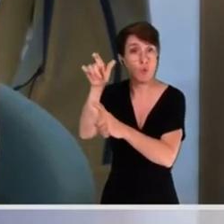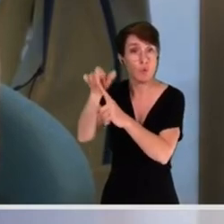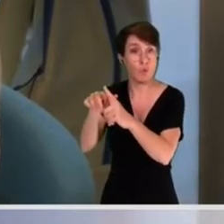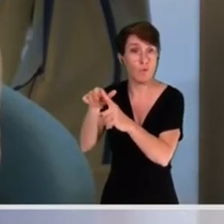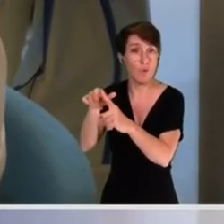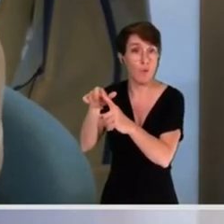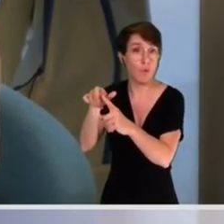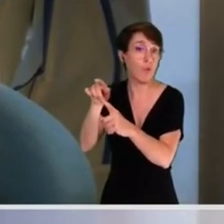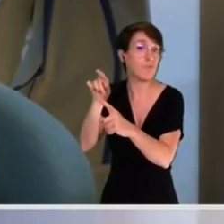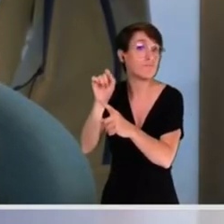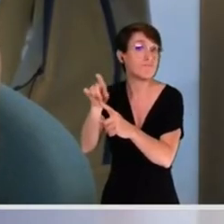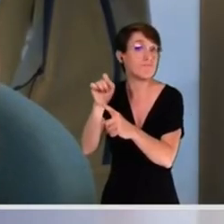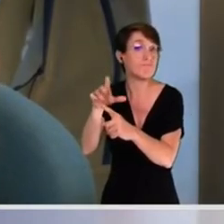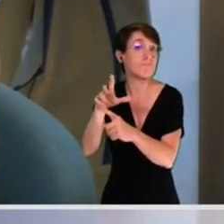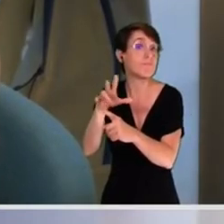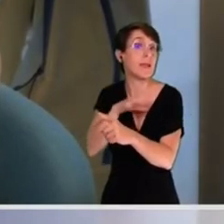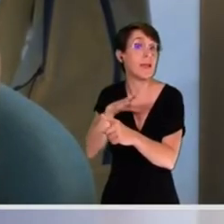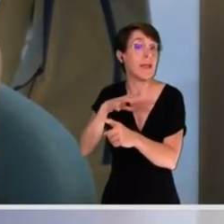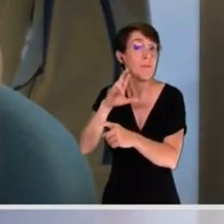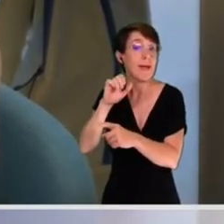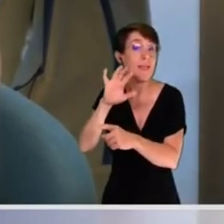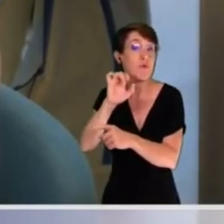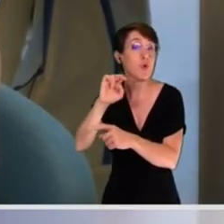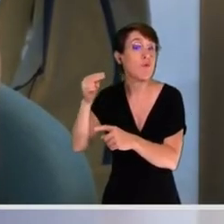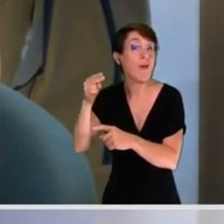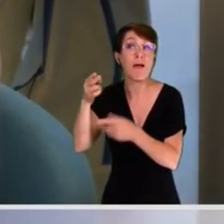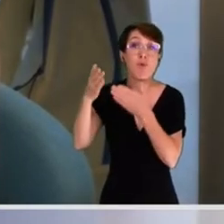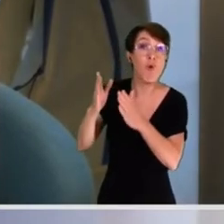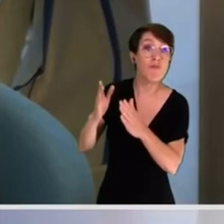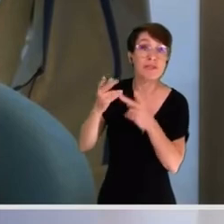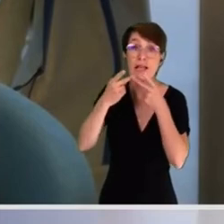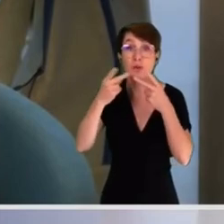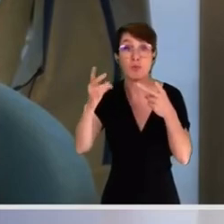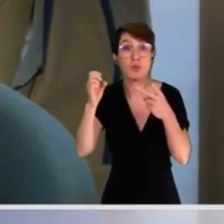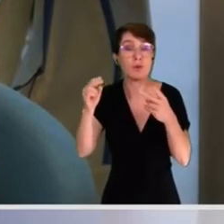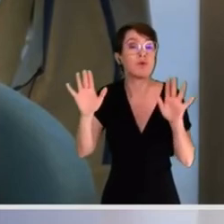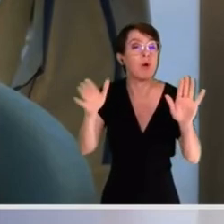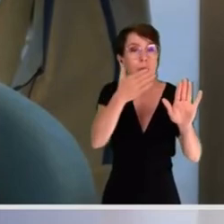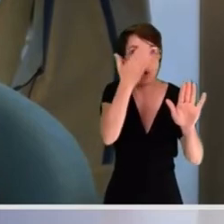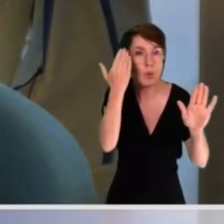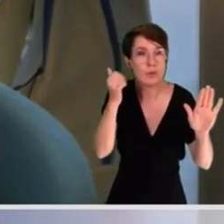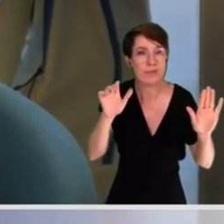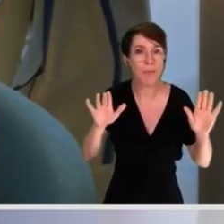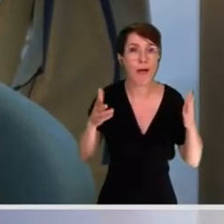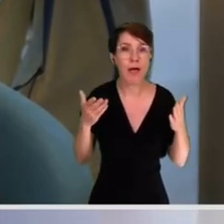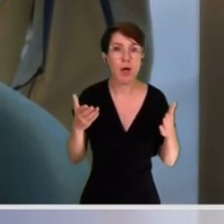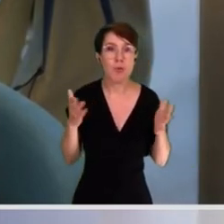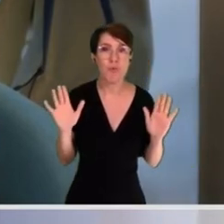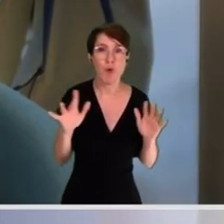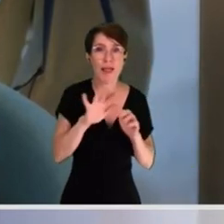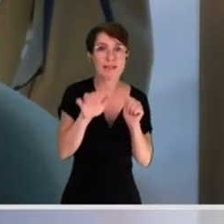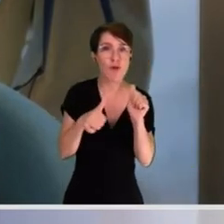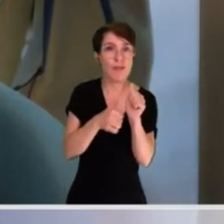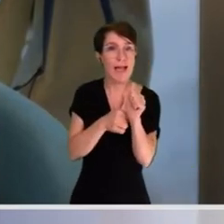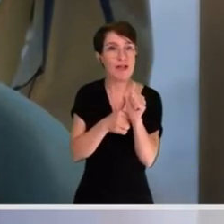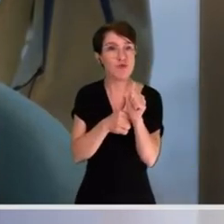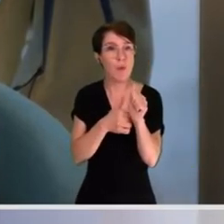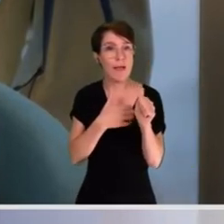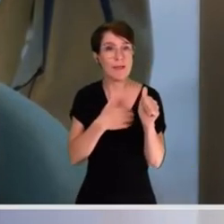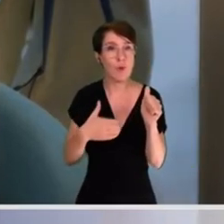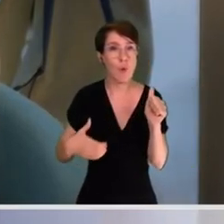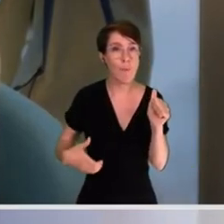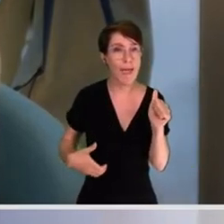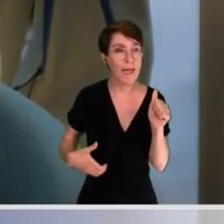si c'est bien celui-là, parce qu'évidemment, pour l'instant, à lire les journaux, il n'y a aucune adjointe au maire sortante qui serait